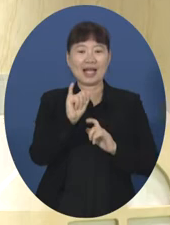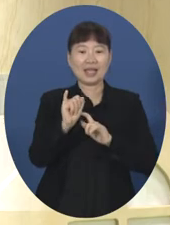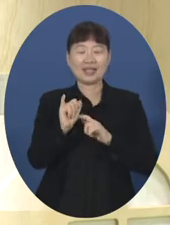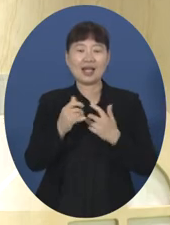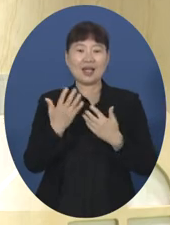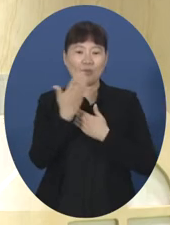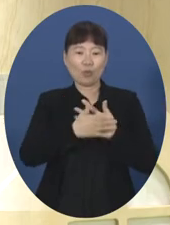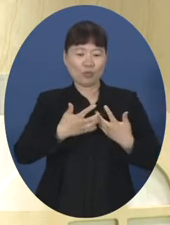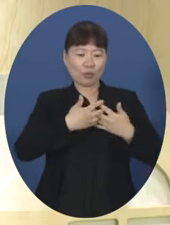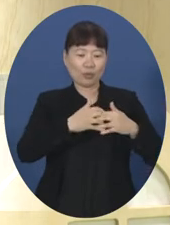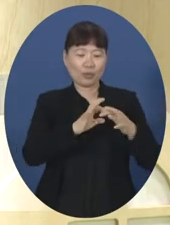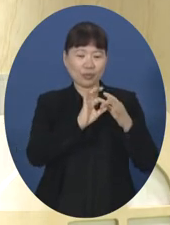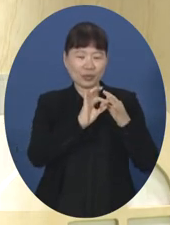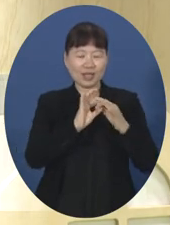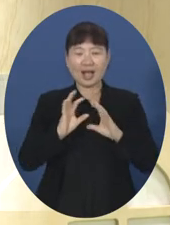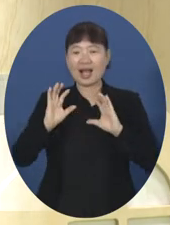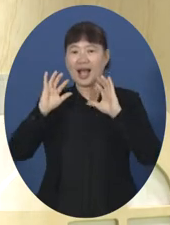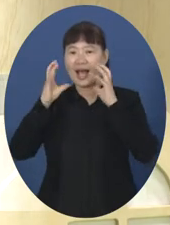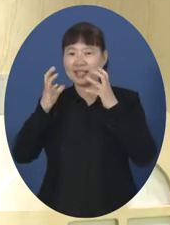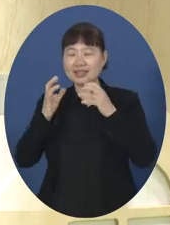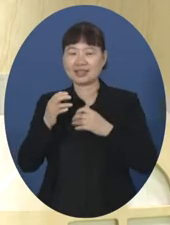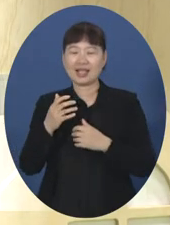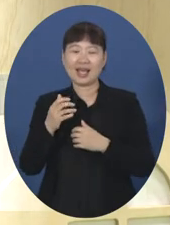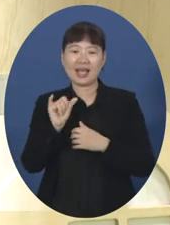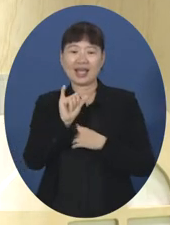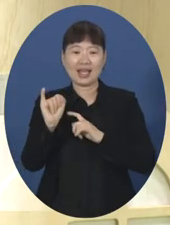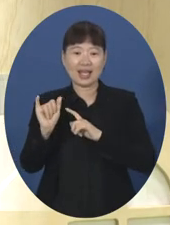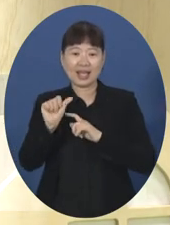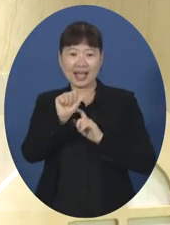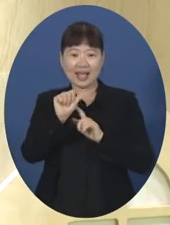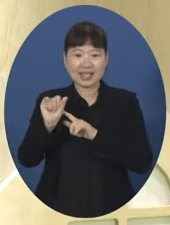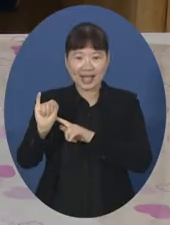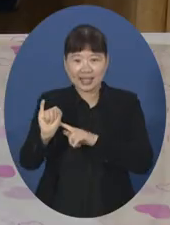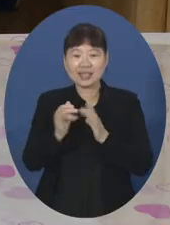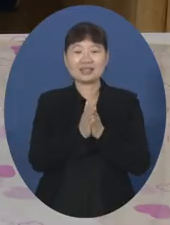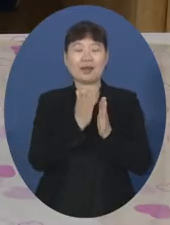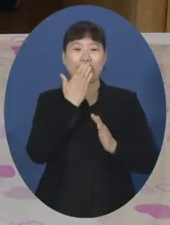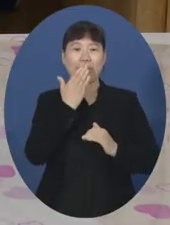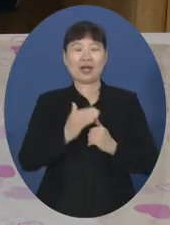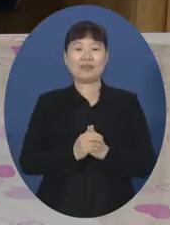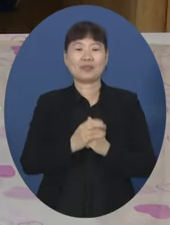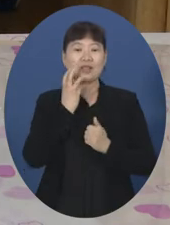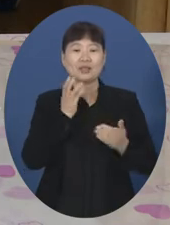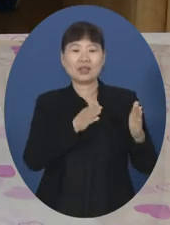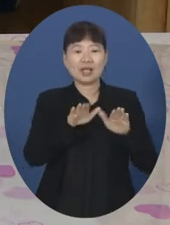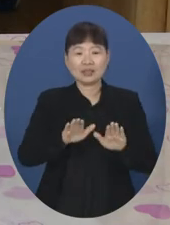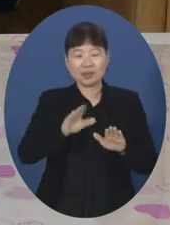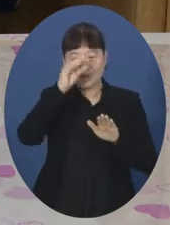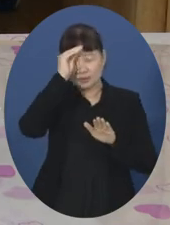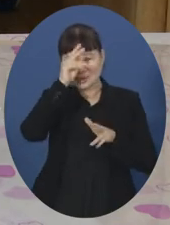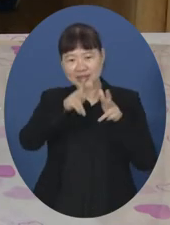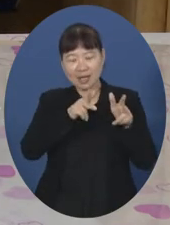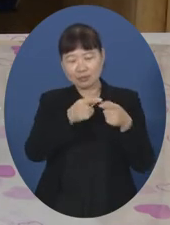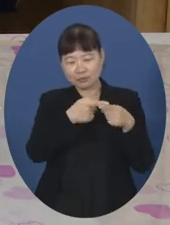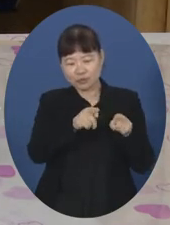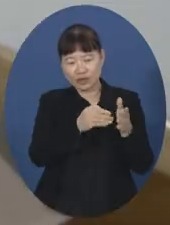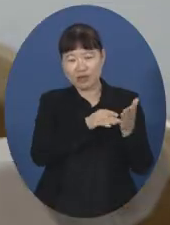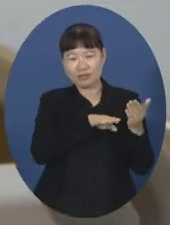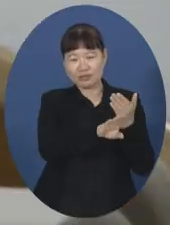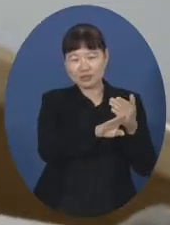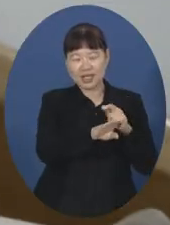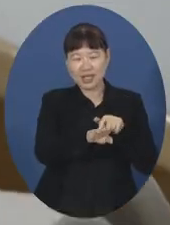통해서 유아들의 AI가 시작될 수 있으리라고 기대합니다. 경기도는 이번 시범 사업을 분석해